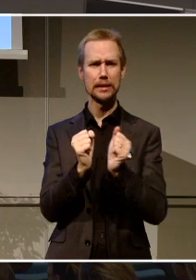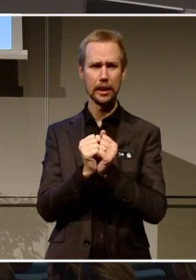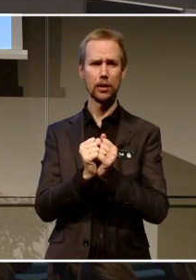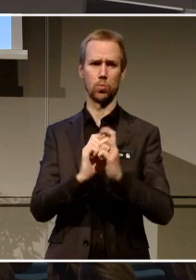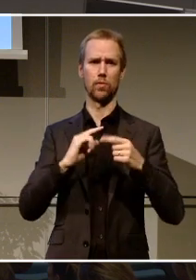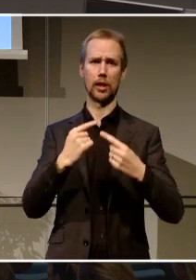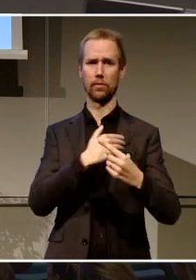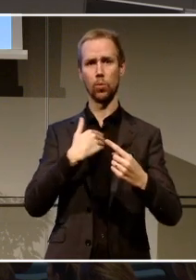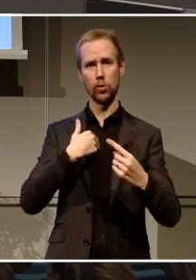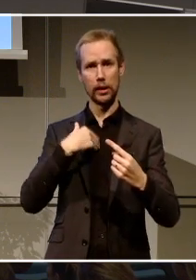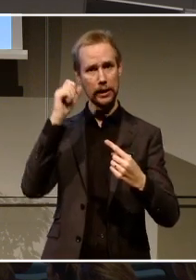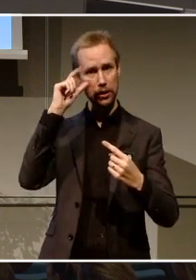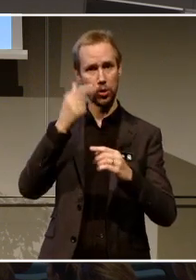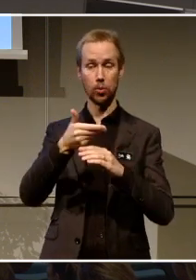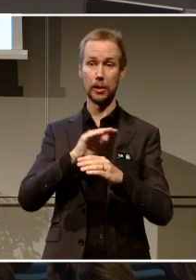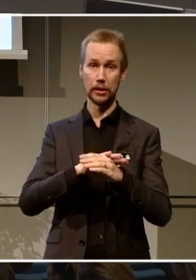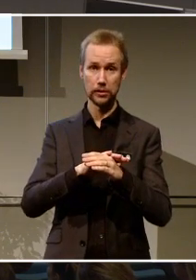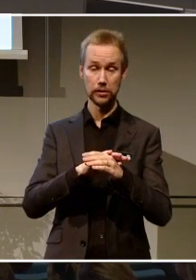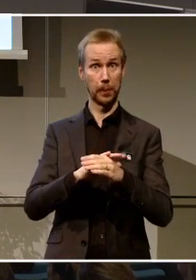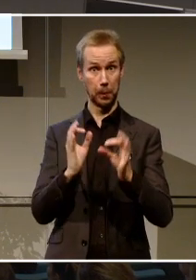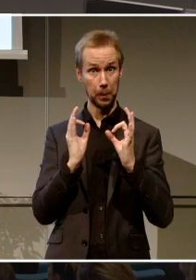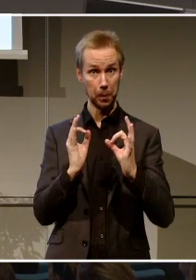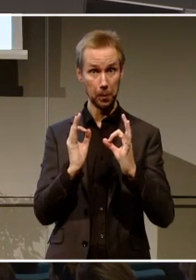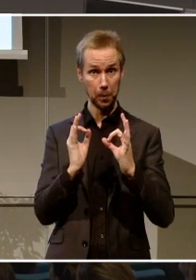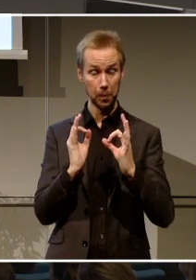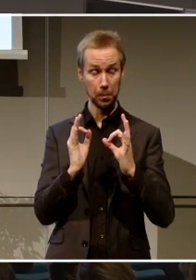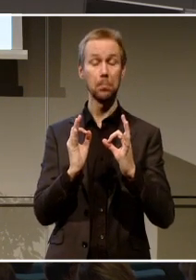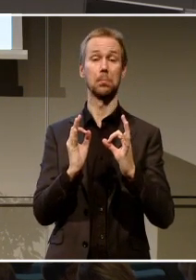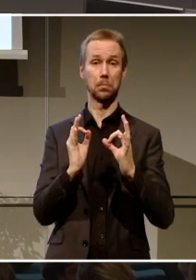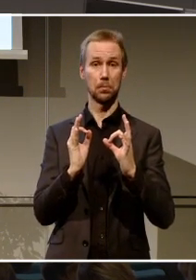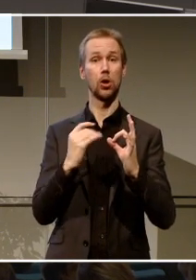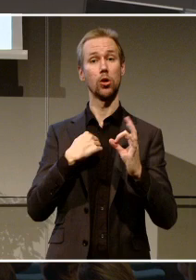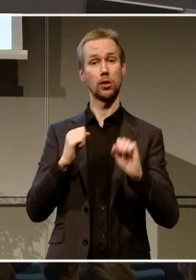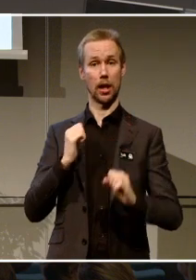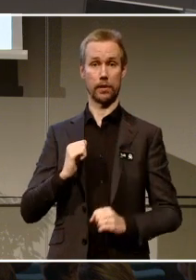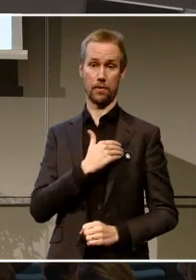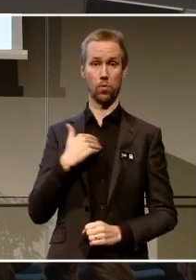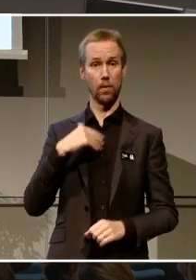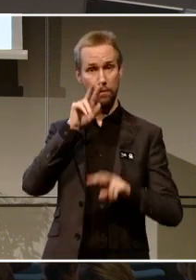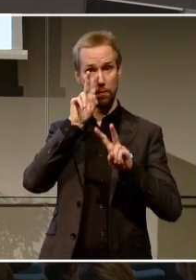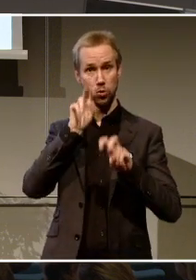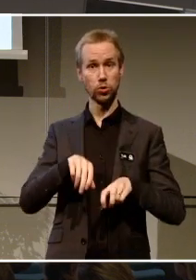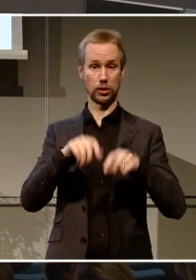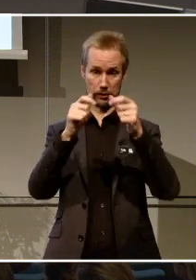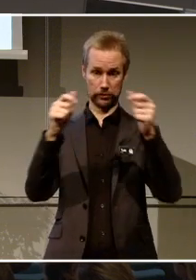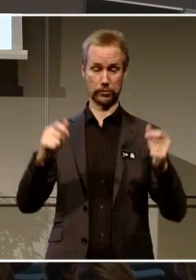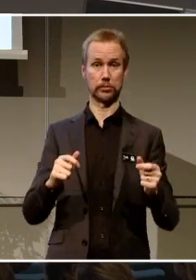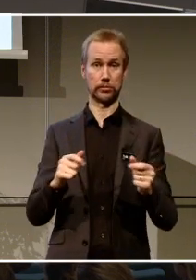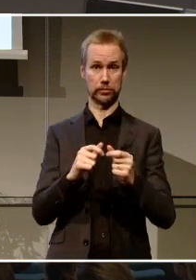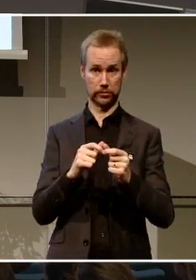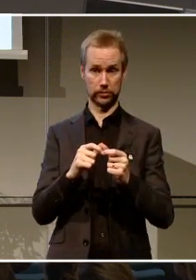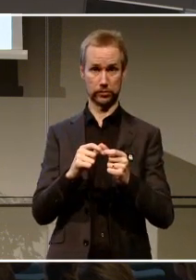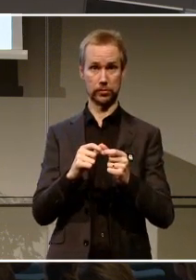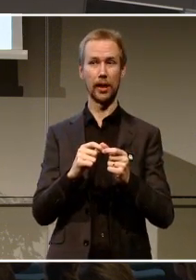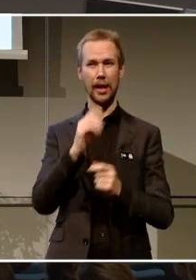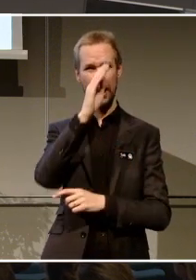det? Det kommer jag göra utifrån våran forskning som vi gör. Nu är ju akademin